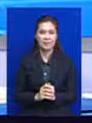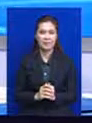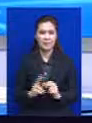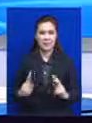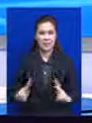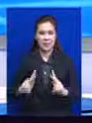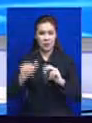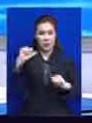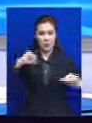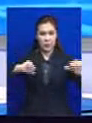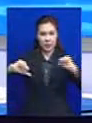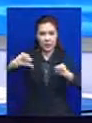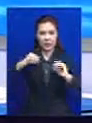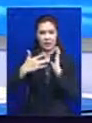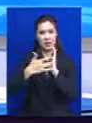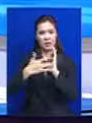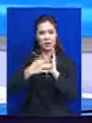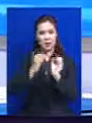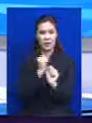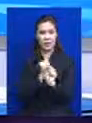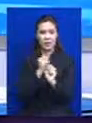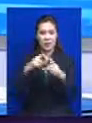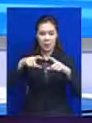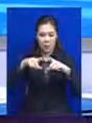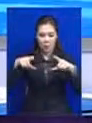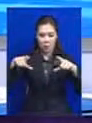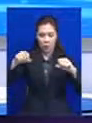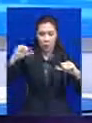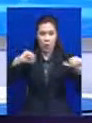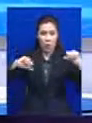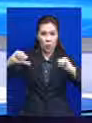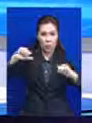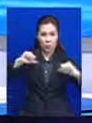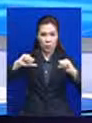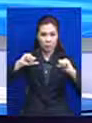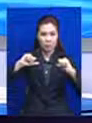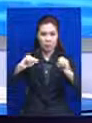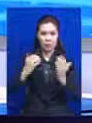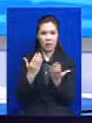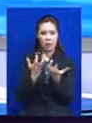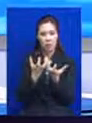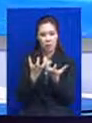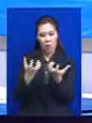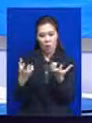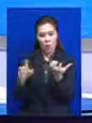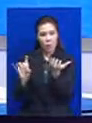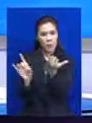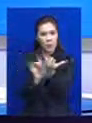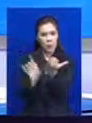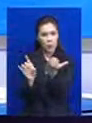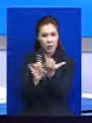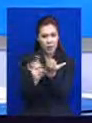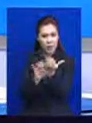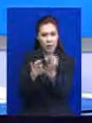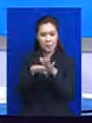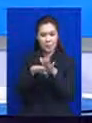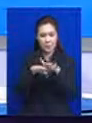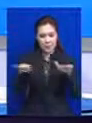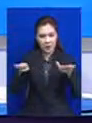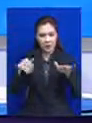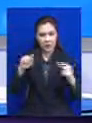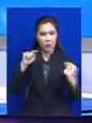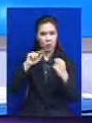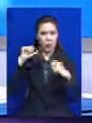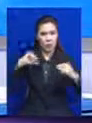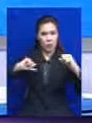กระทรวงวิทยาศาสตร์และเทคโนโลยีจัดทำคูปองวิทย์เพื่อโอท็อปหวังยกระดับสินค้าโอท็อปให้มีคุณภาพและมีมาตรฐานด้วยวิทยาศา